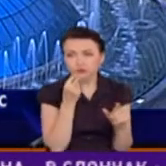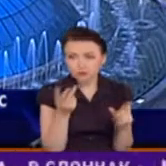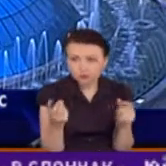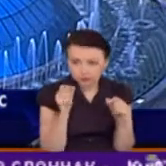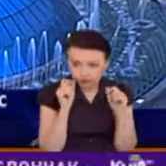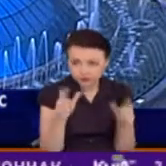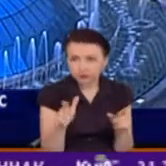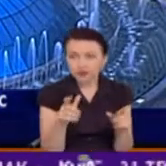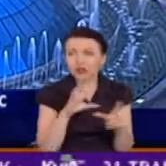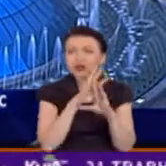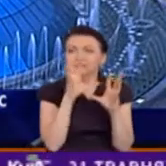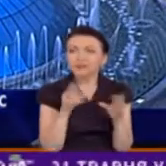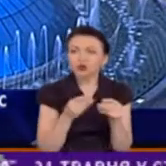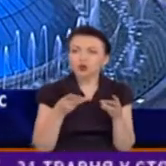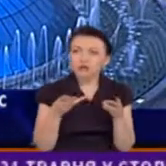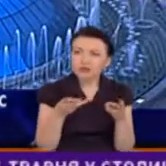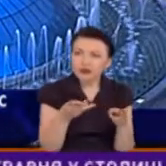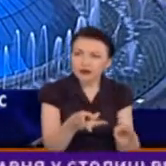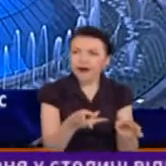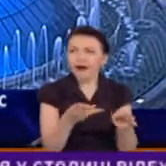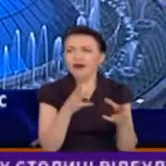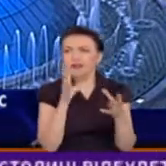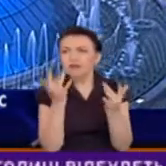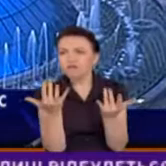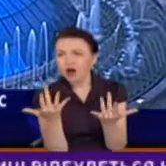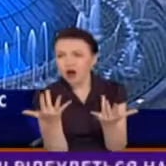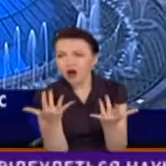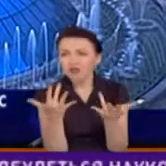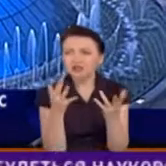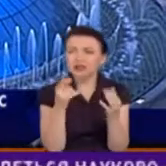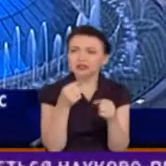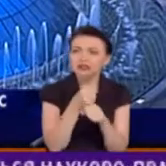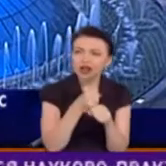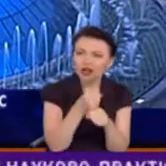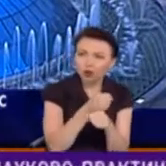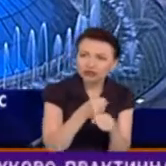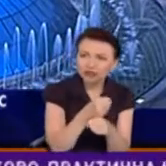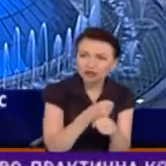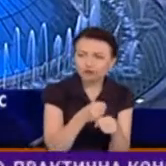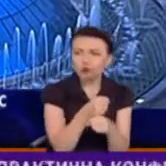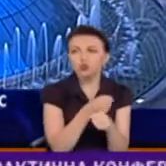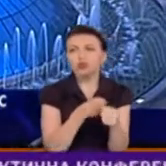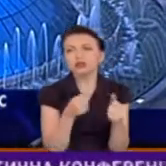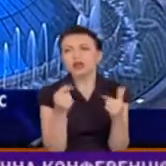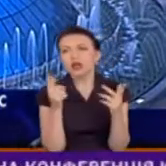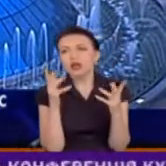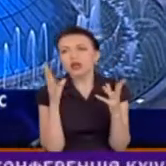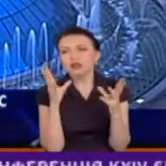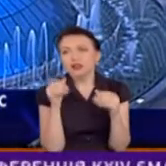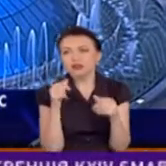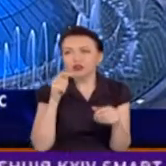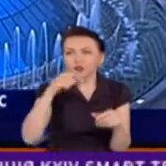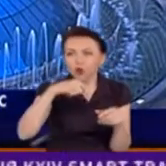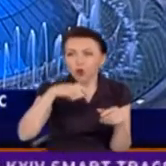Харчова. Тобто все, що випікається, да, що вариться, стерилізується, консервується, навіть женеться горілка.